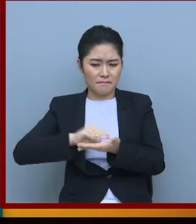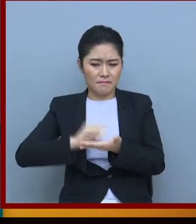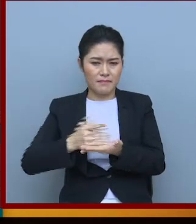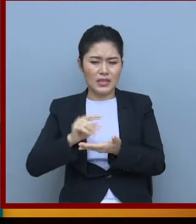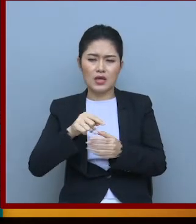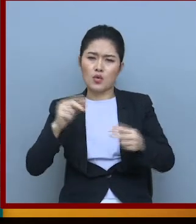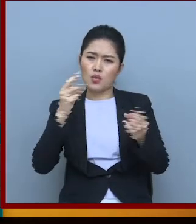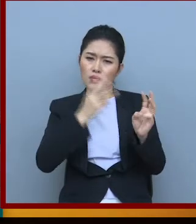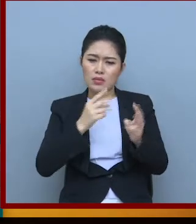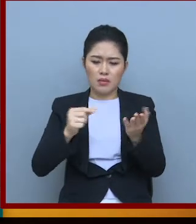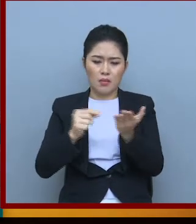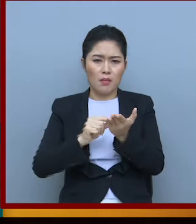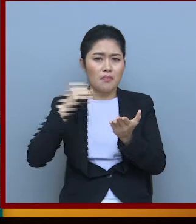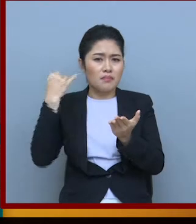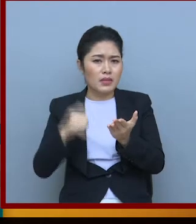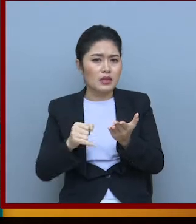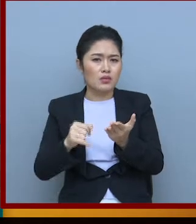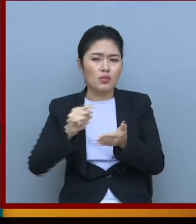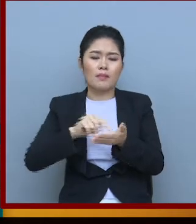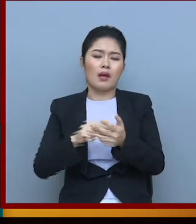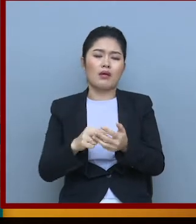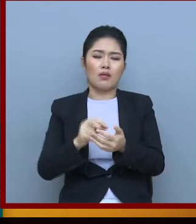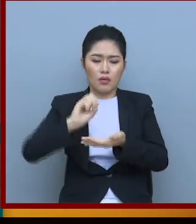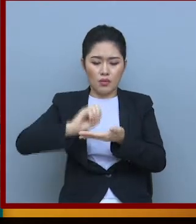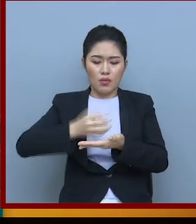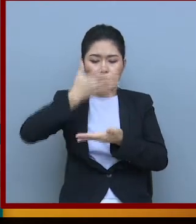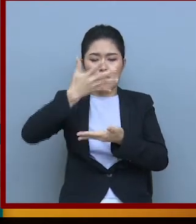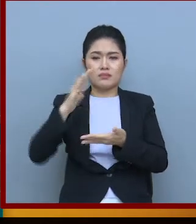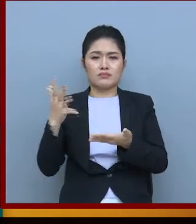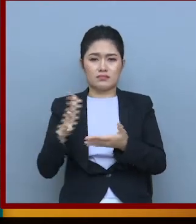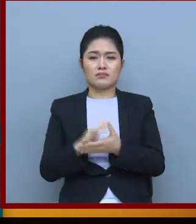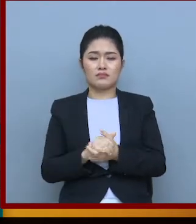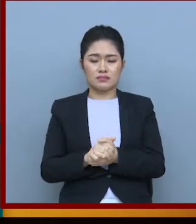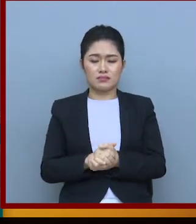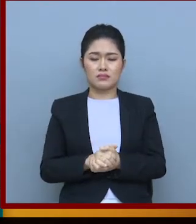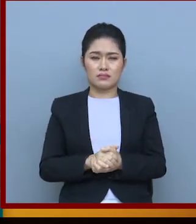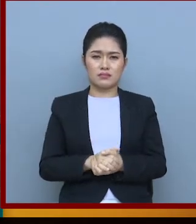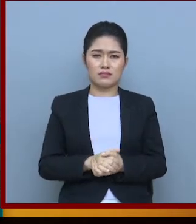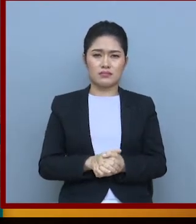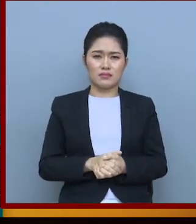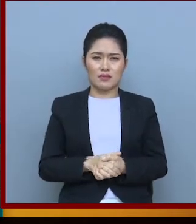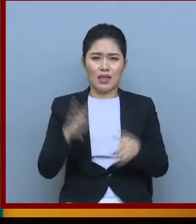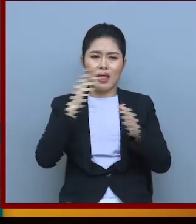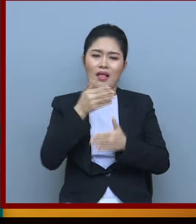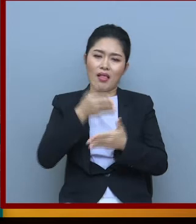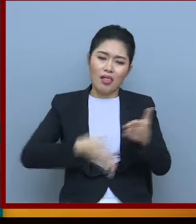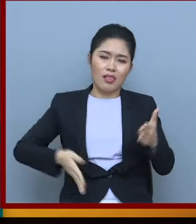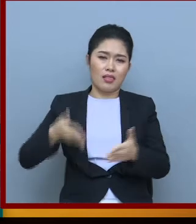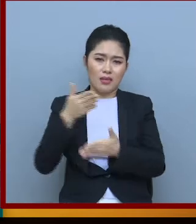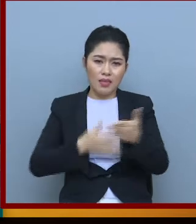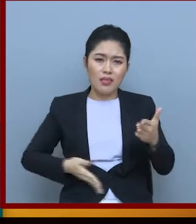ที่ไม่ถูกต้องเนี่ยไม่มีส่งค่ากลับมาก็จะแสดงข้อความว่าเหมือน fail อะครับ